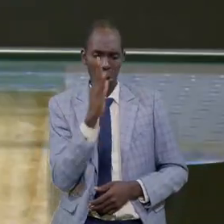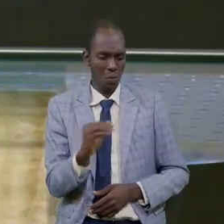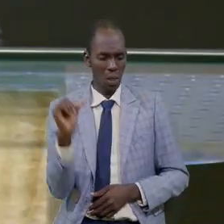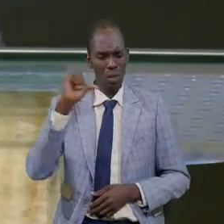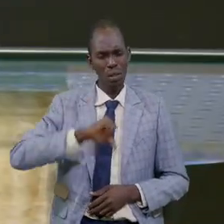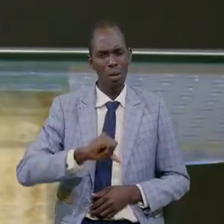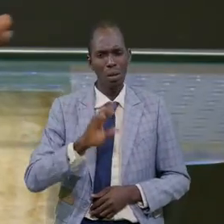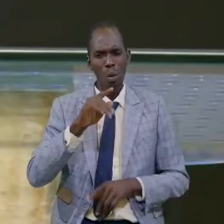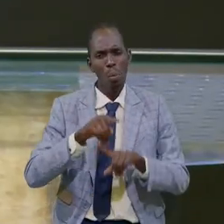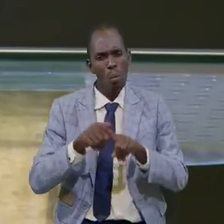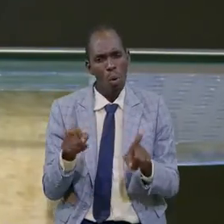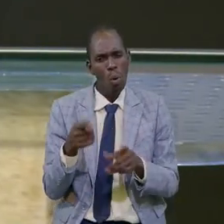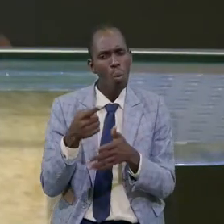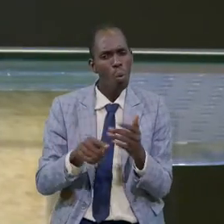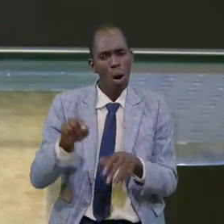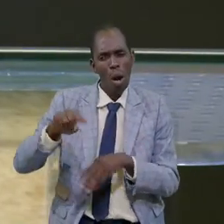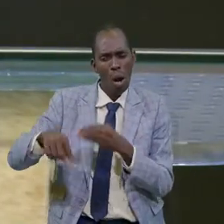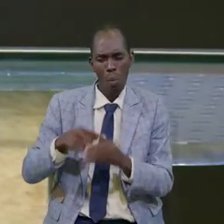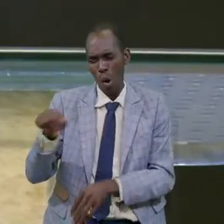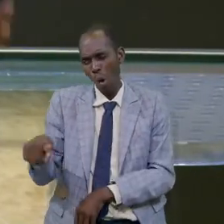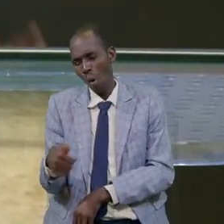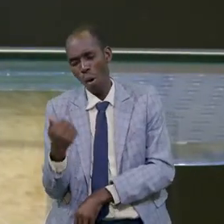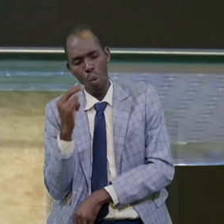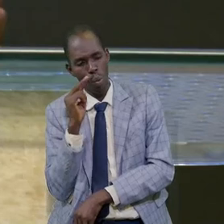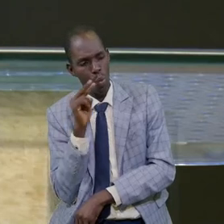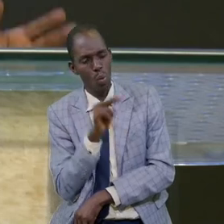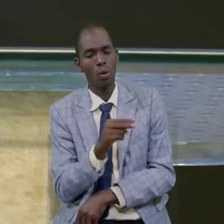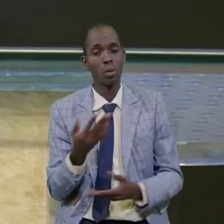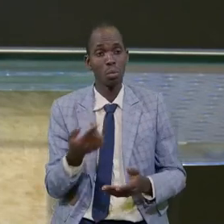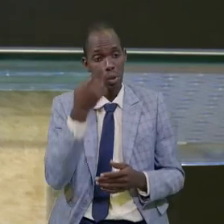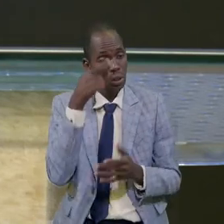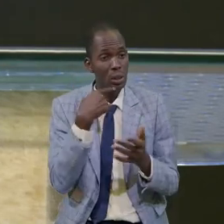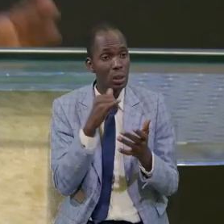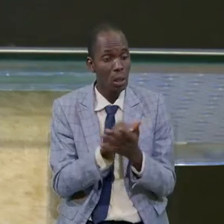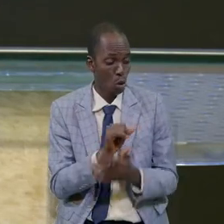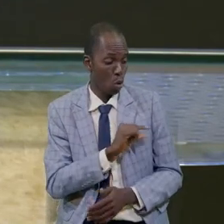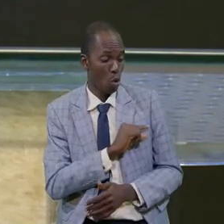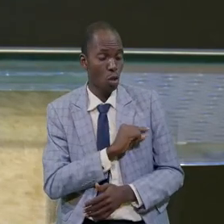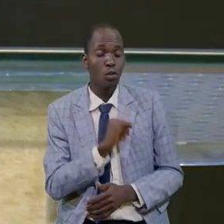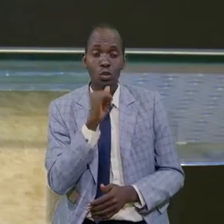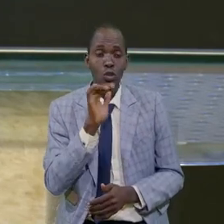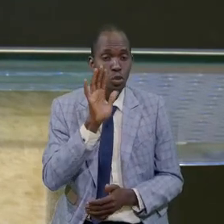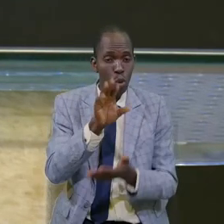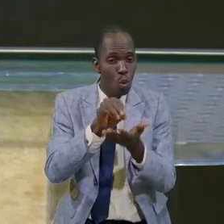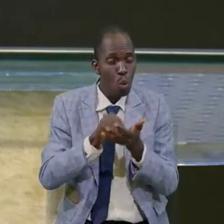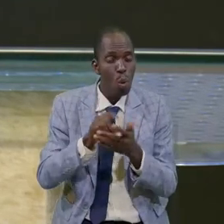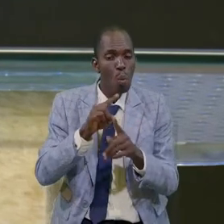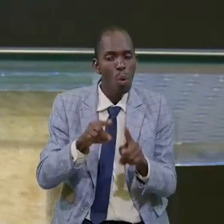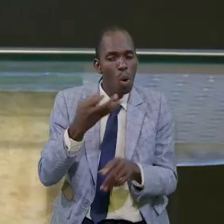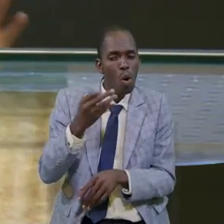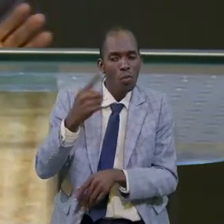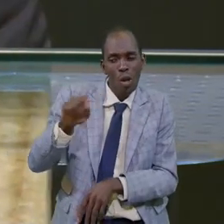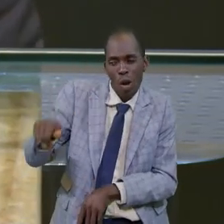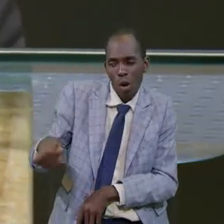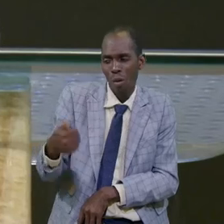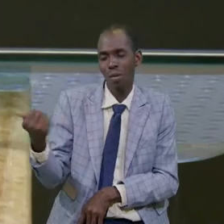condamne pas. Mais, et ici je parle ici, non de votre conscience, mais de celle